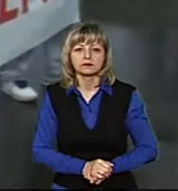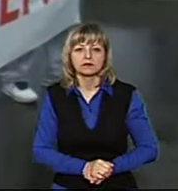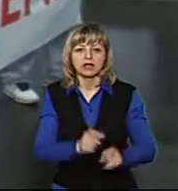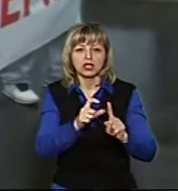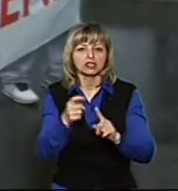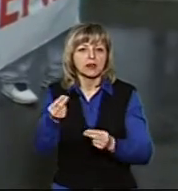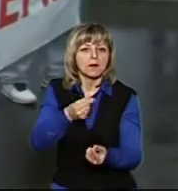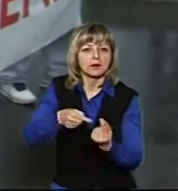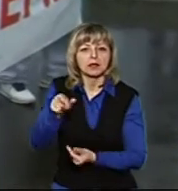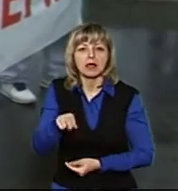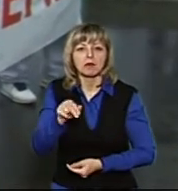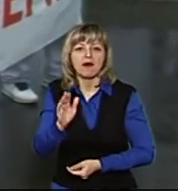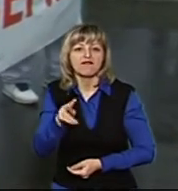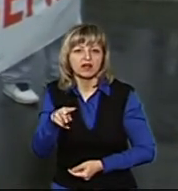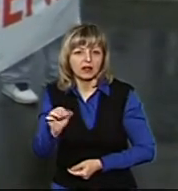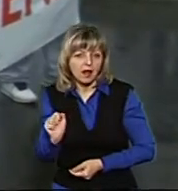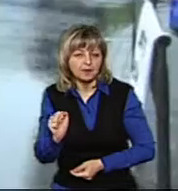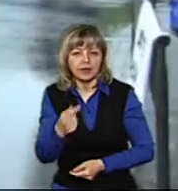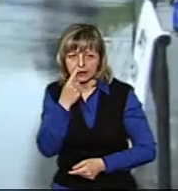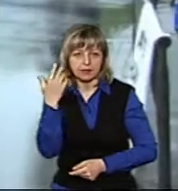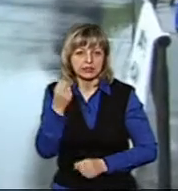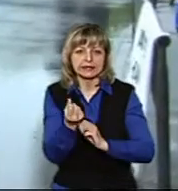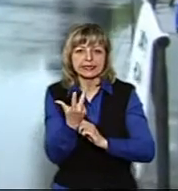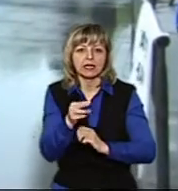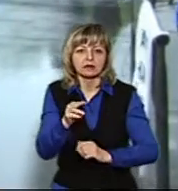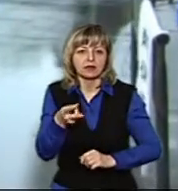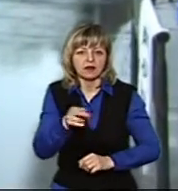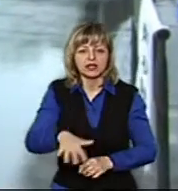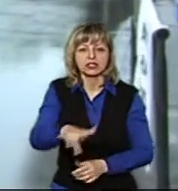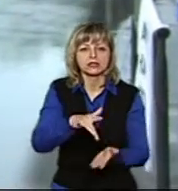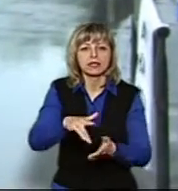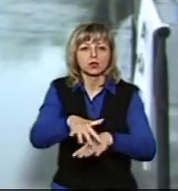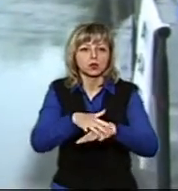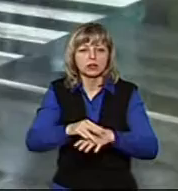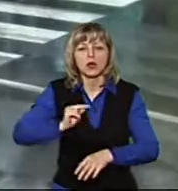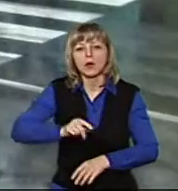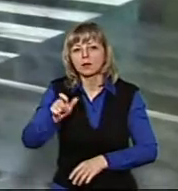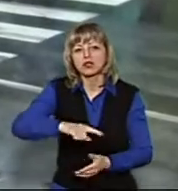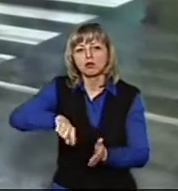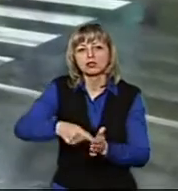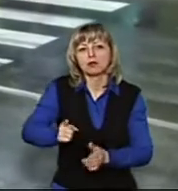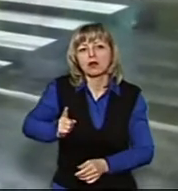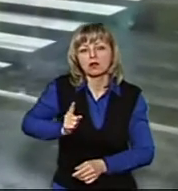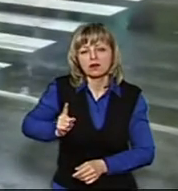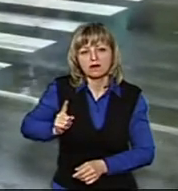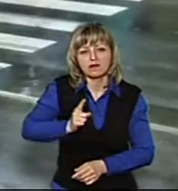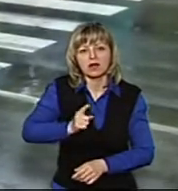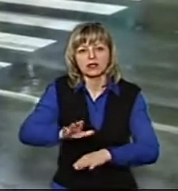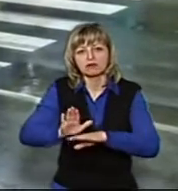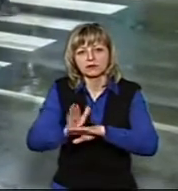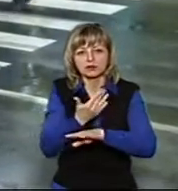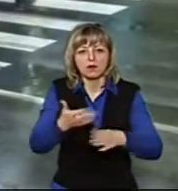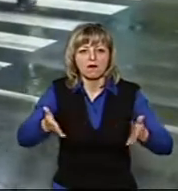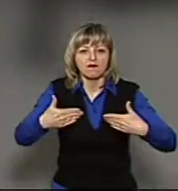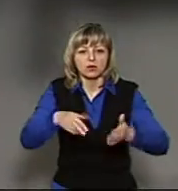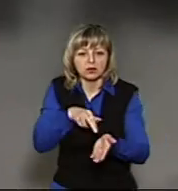Зі слів підприємця Павла Зубчука, напередодні 13 травня на території центрального ринку працівники муніципальної варти демонтували ворота вхід до базару.